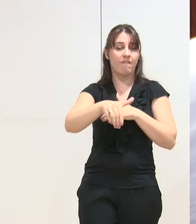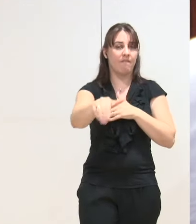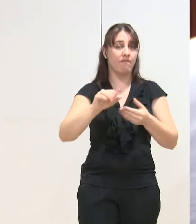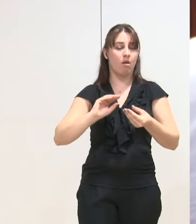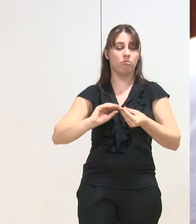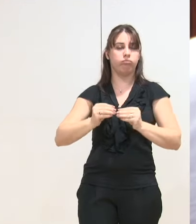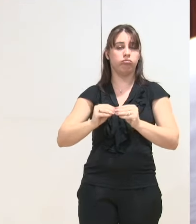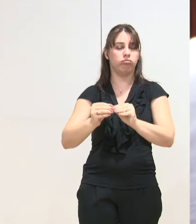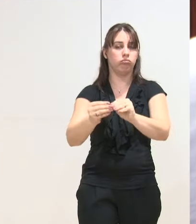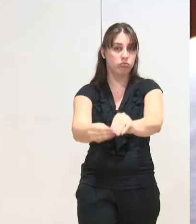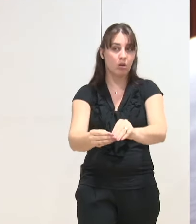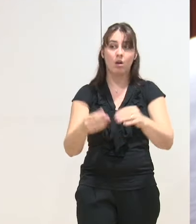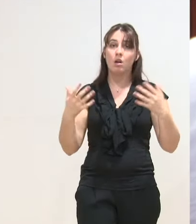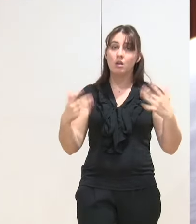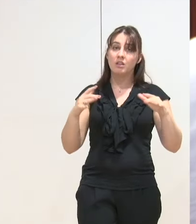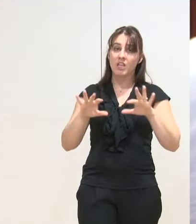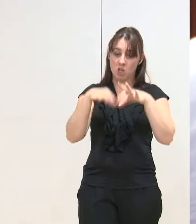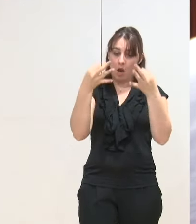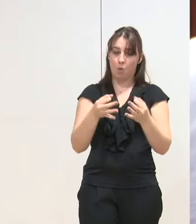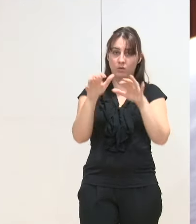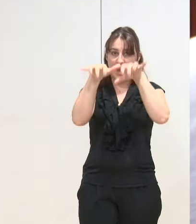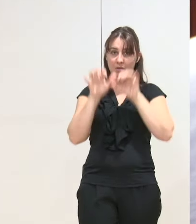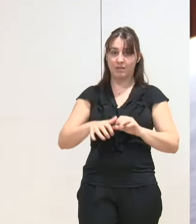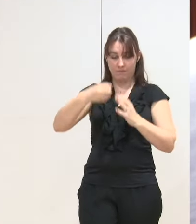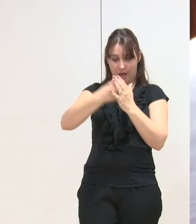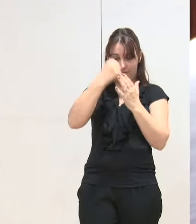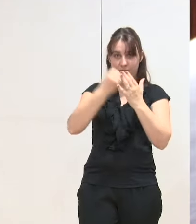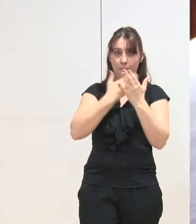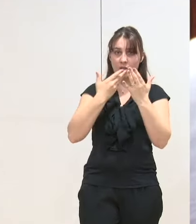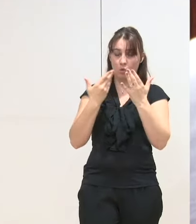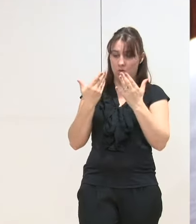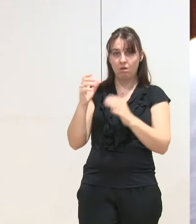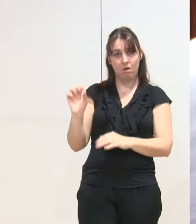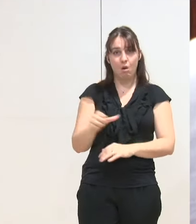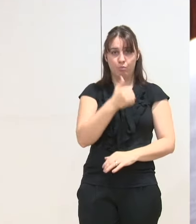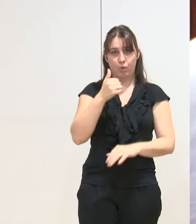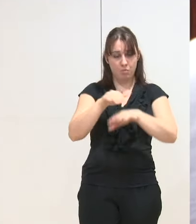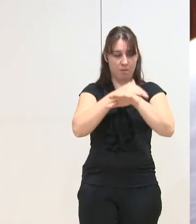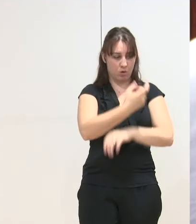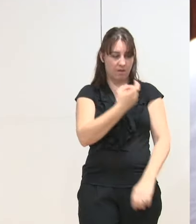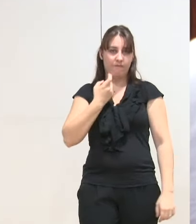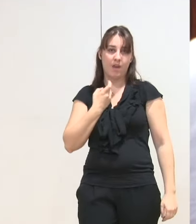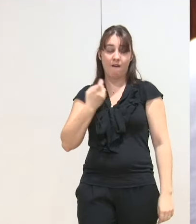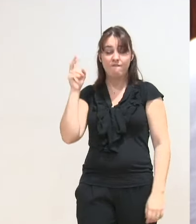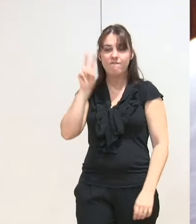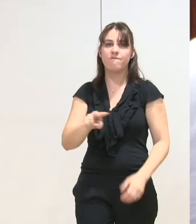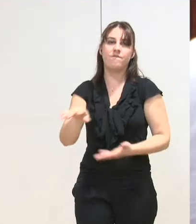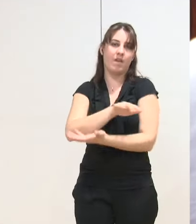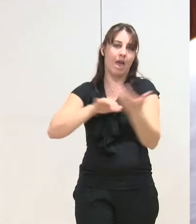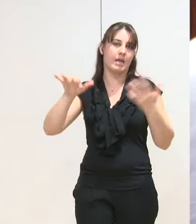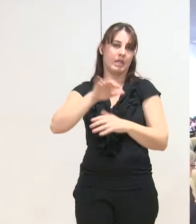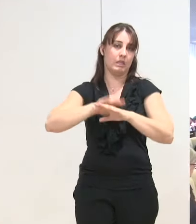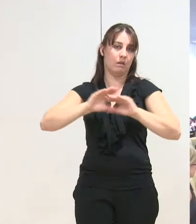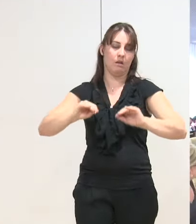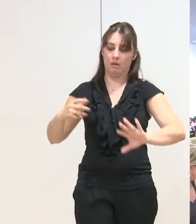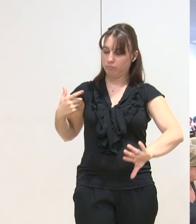éléments déjà contenus dans ce compte administratif sont une première explication à la crise réelle que nous connaissons